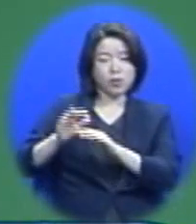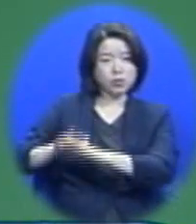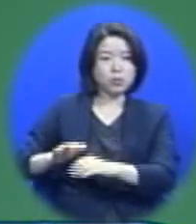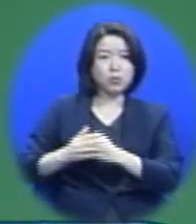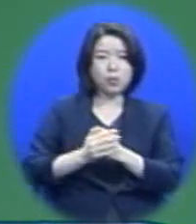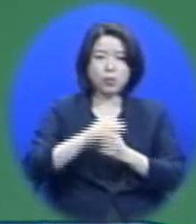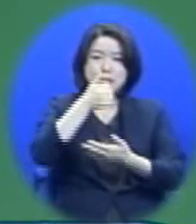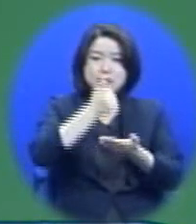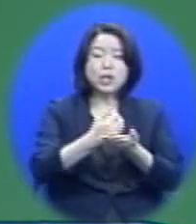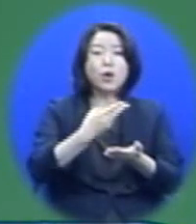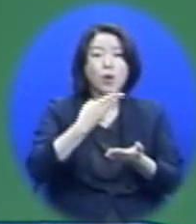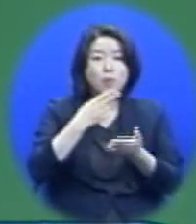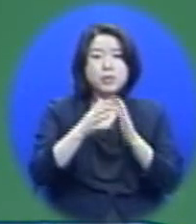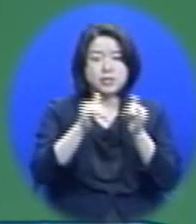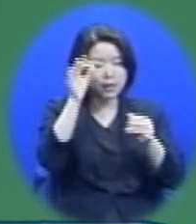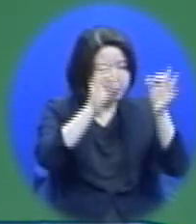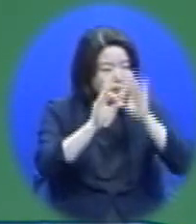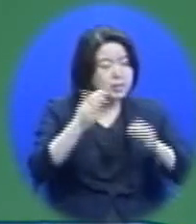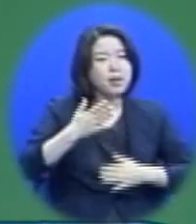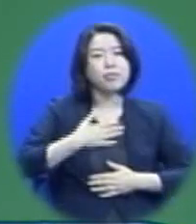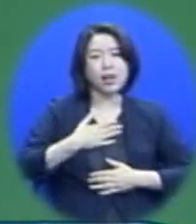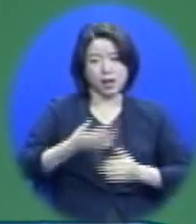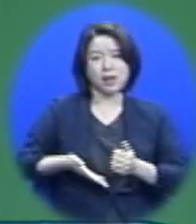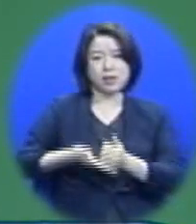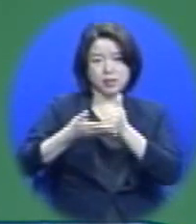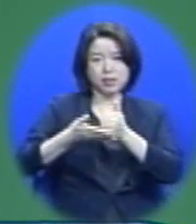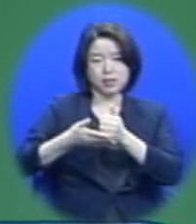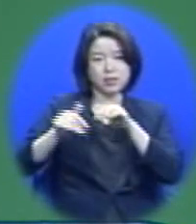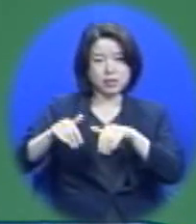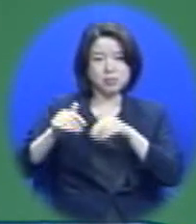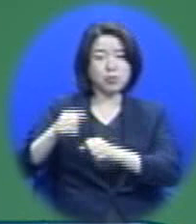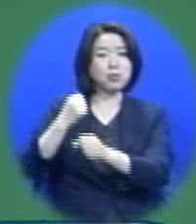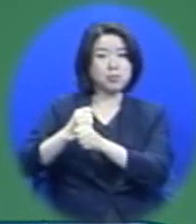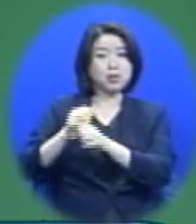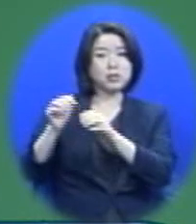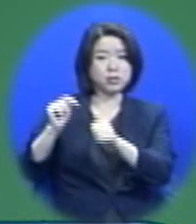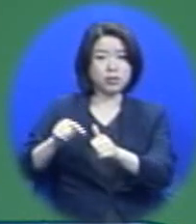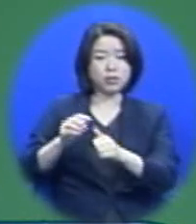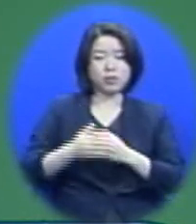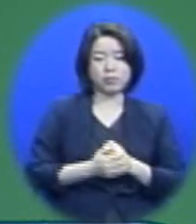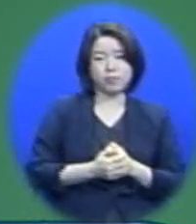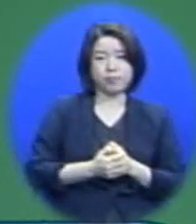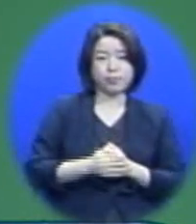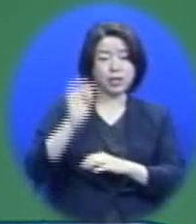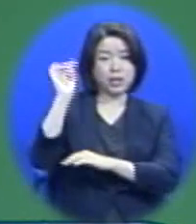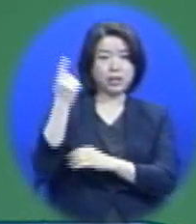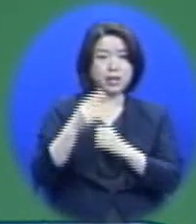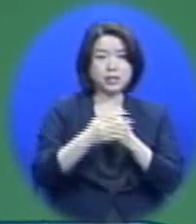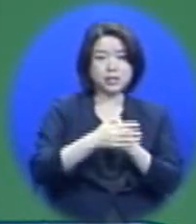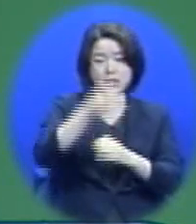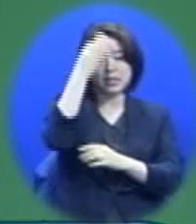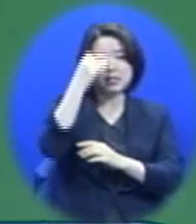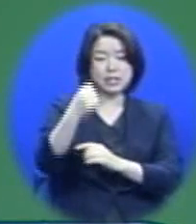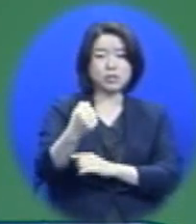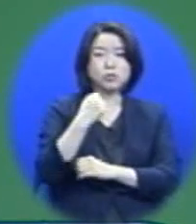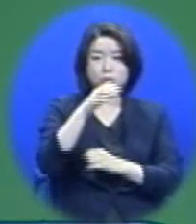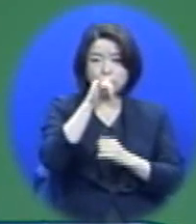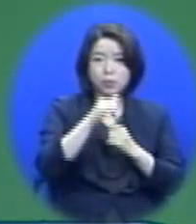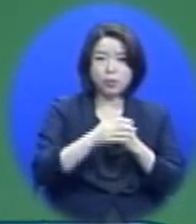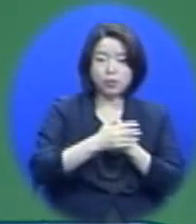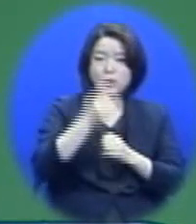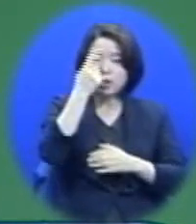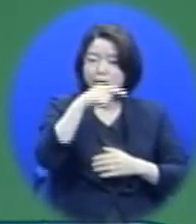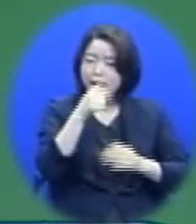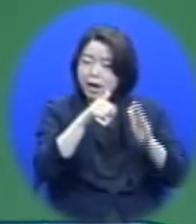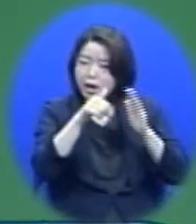찾아서 나를 받들게 하렵니다. 다윗은 능력이 있고 재주도 있고 인물도 좋은 사람을 신하로